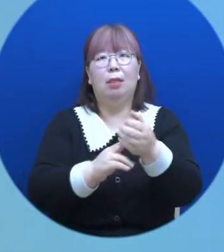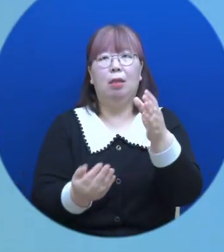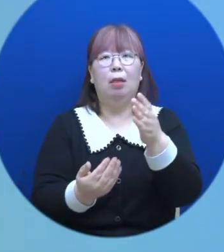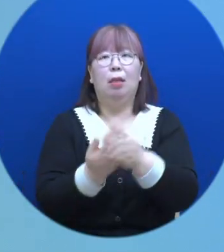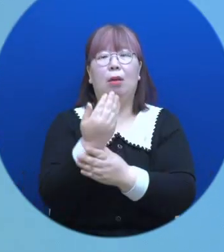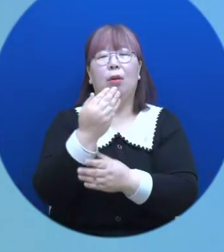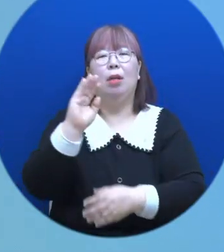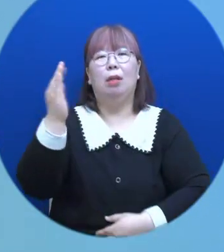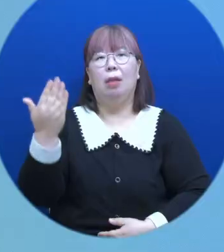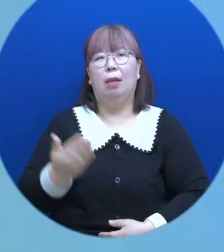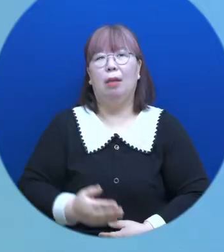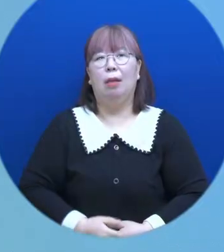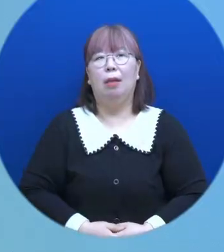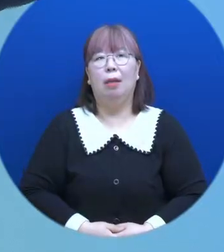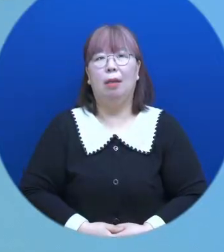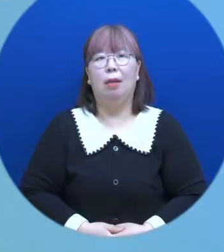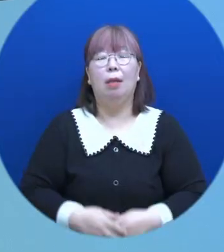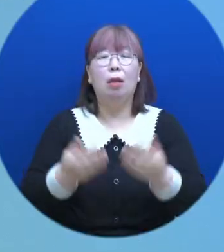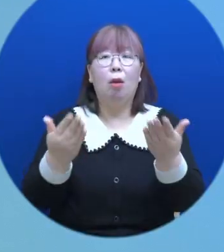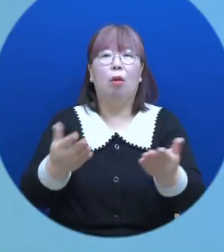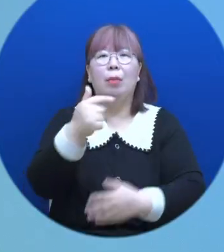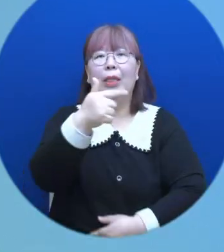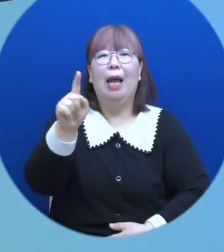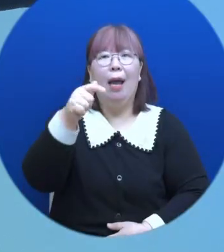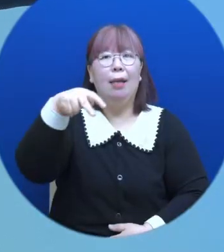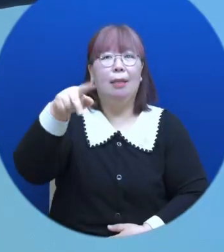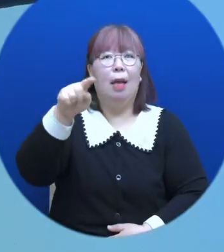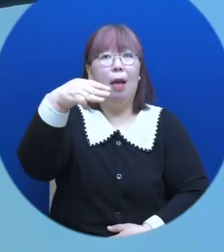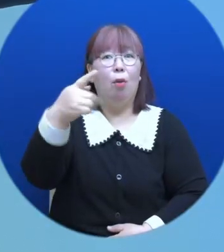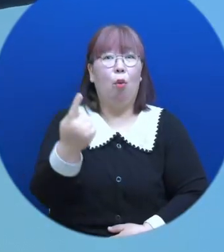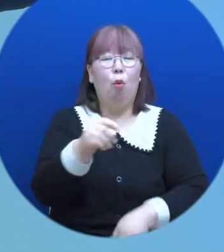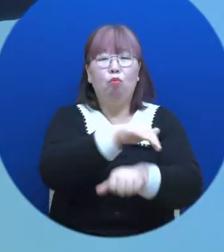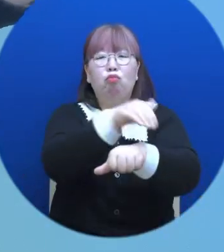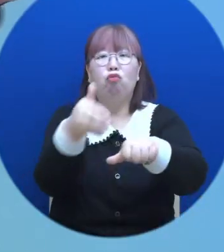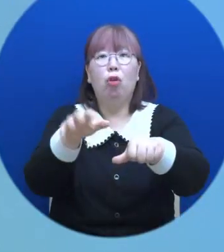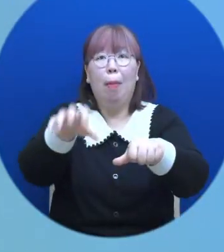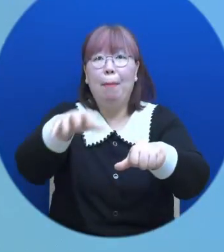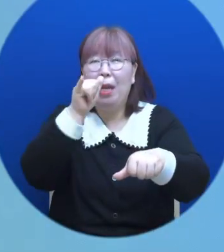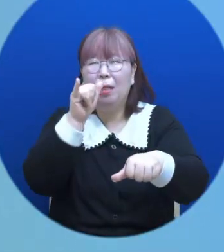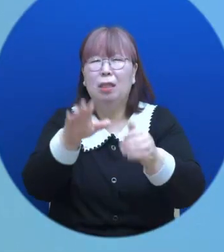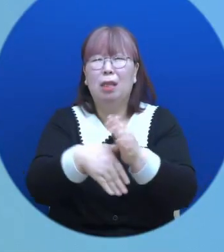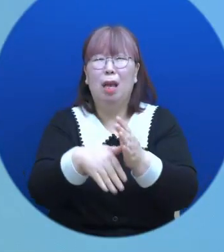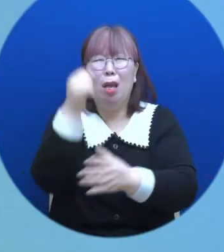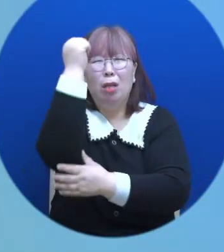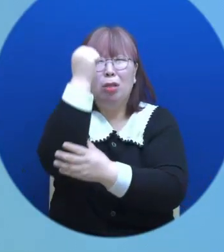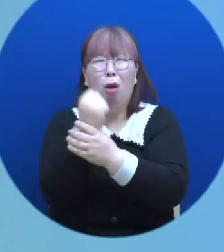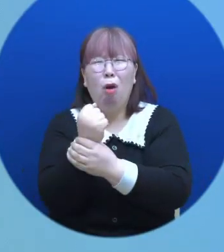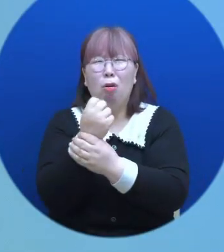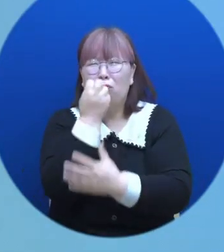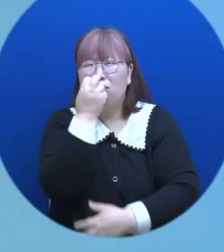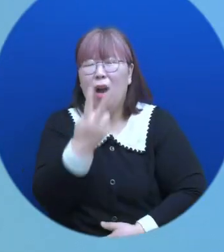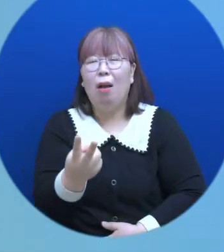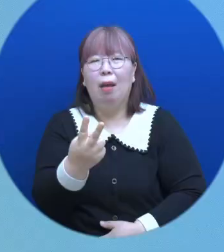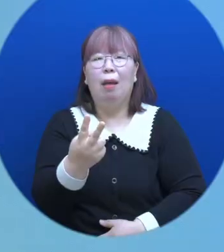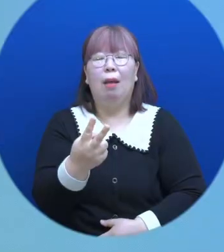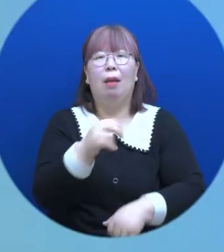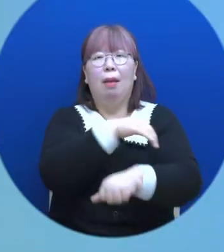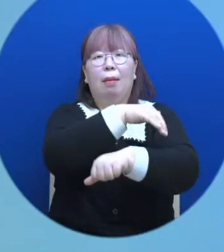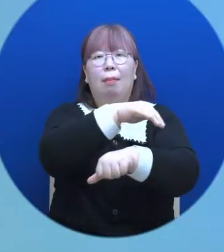있더라. 여러분, 나사로의 무덤 앞에 섰을 때 썩은 냄새가 나는 시체라고 말하고